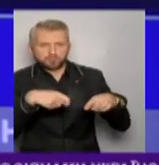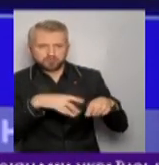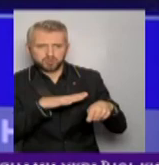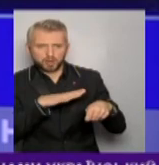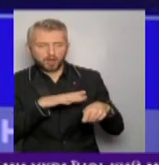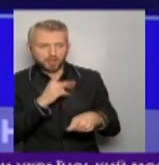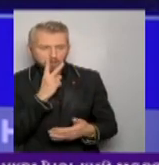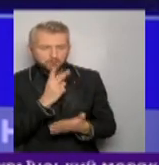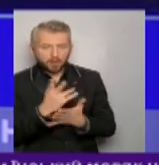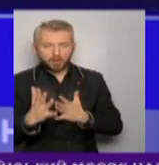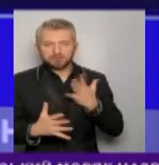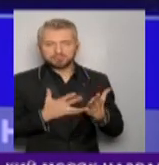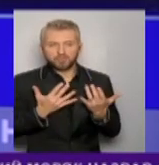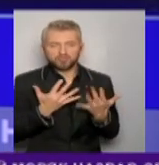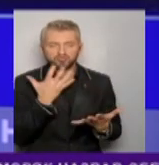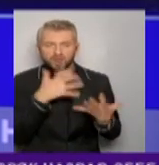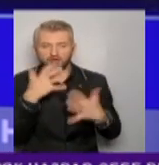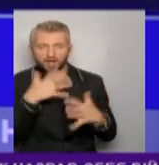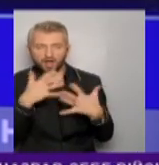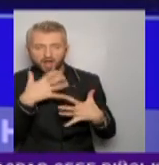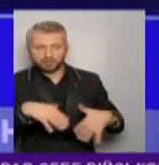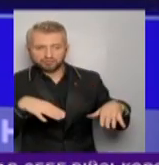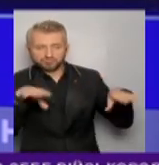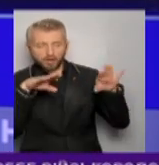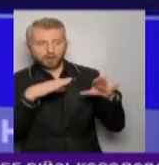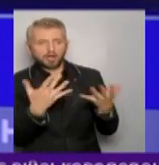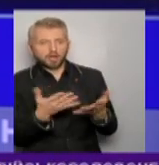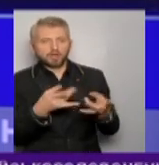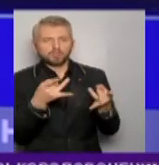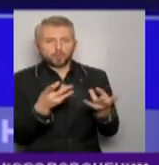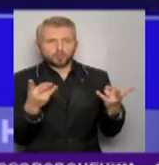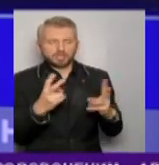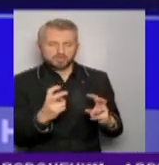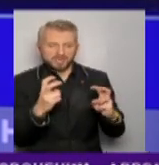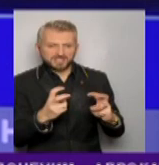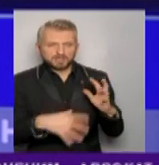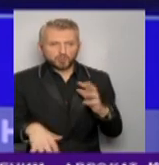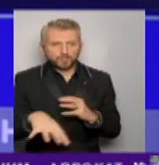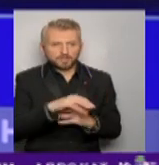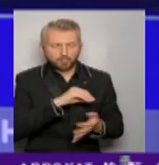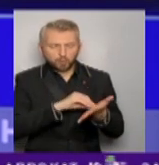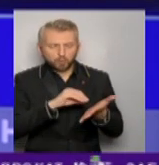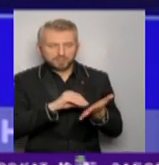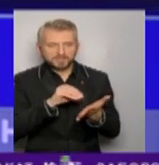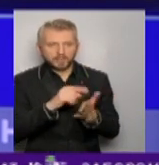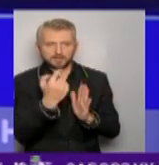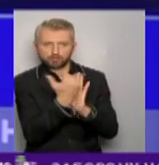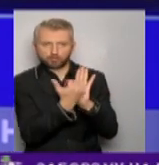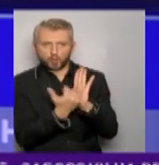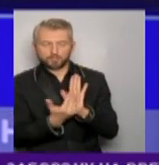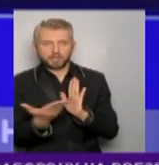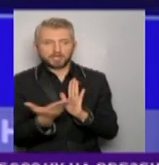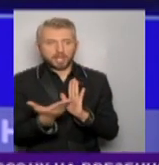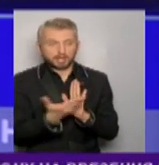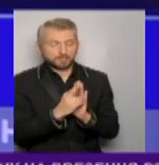скільки емоцій, скільки неузгоджених позицій. Треба просто сісти усім і прописати ті норми, які,